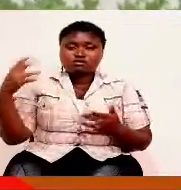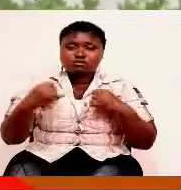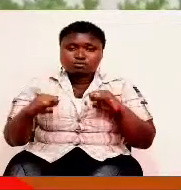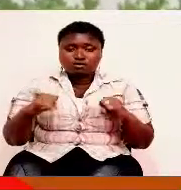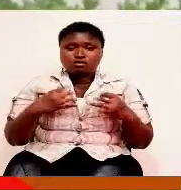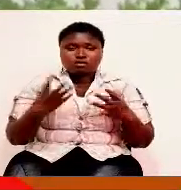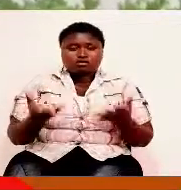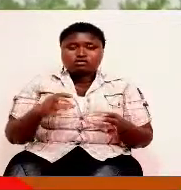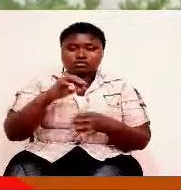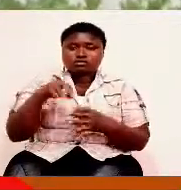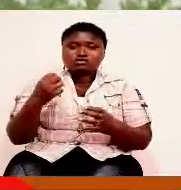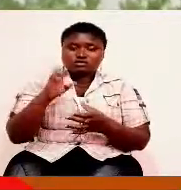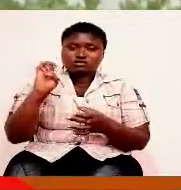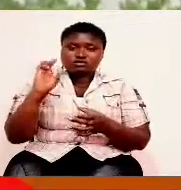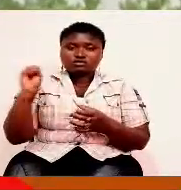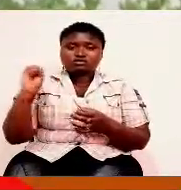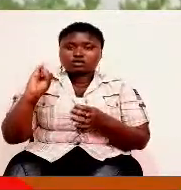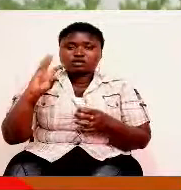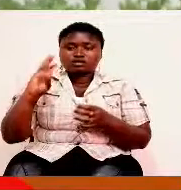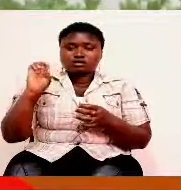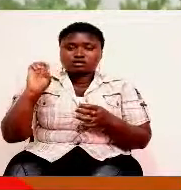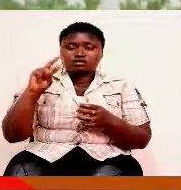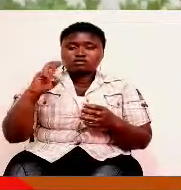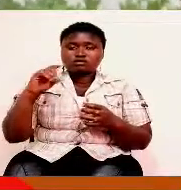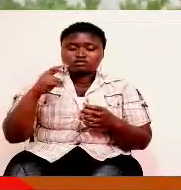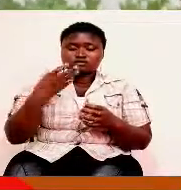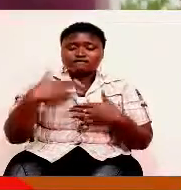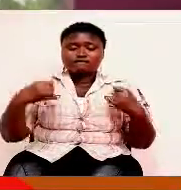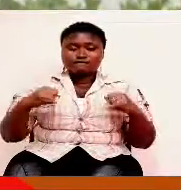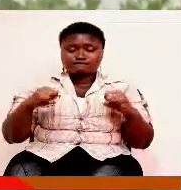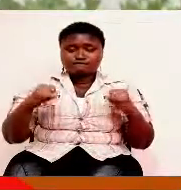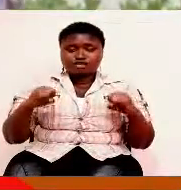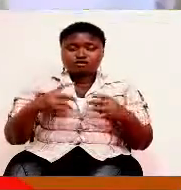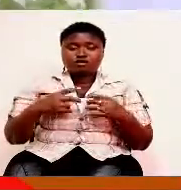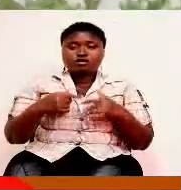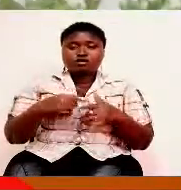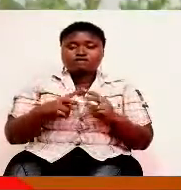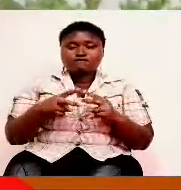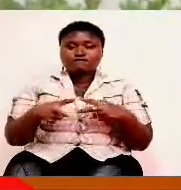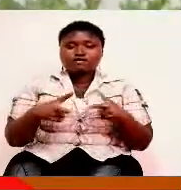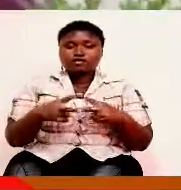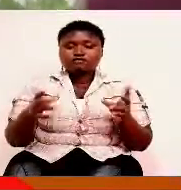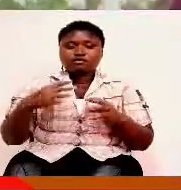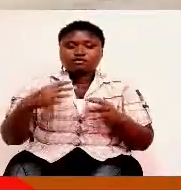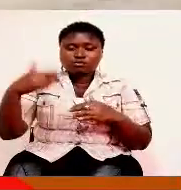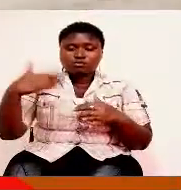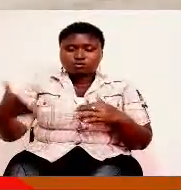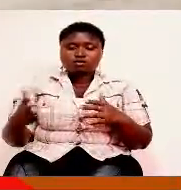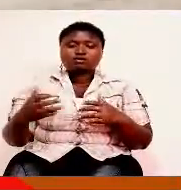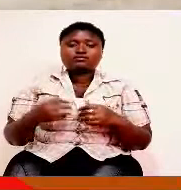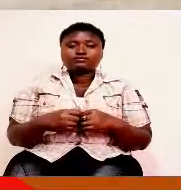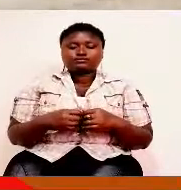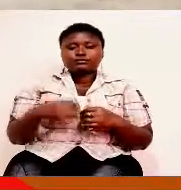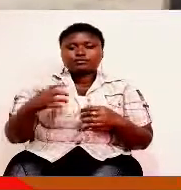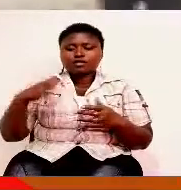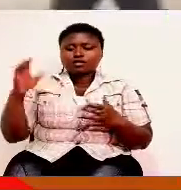ma science wega na ni mekohota ona kuhituka ri ni twina uma ati ciana cito ni ikohituka ni undu wa ni ile tueka